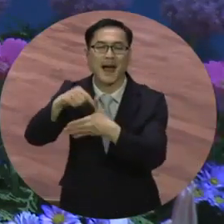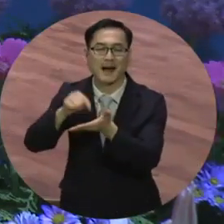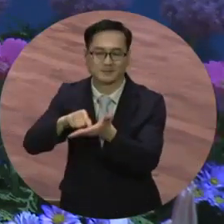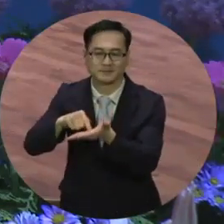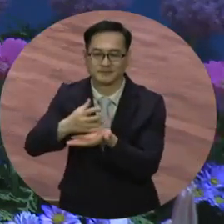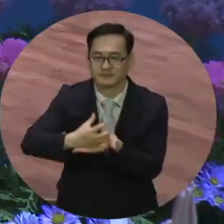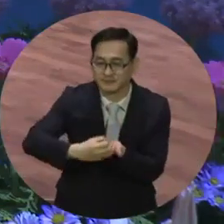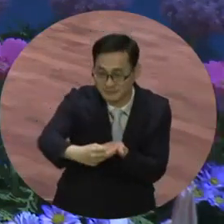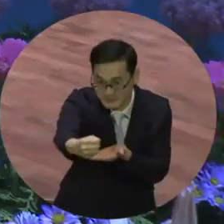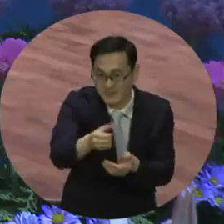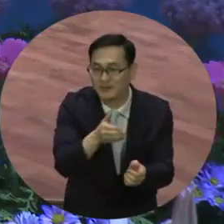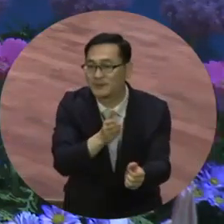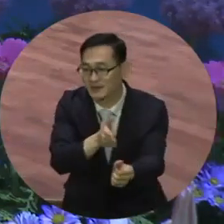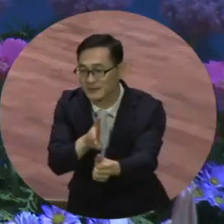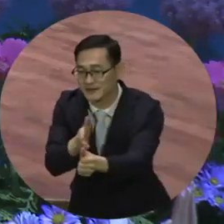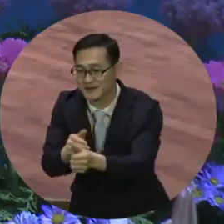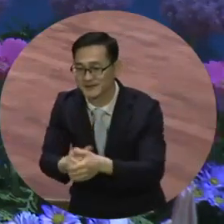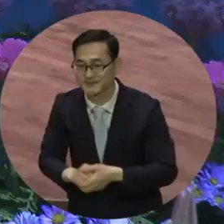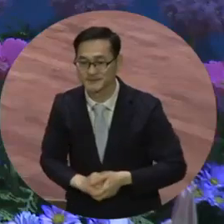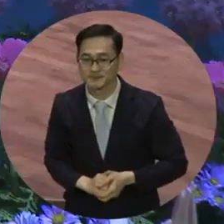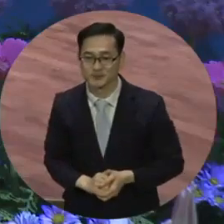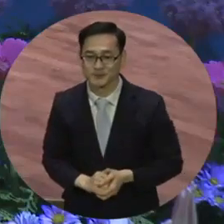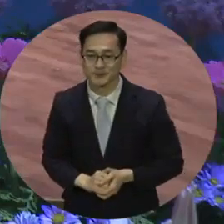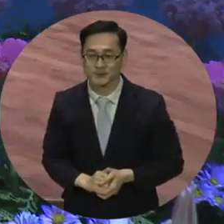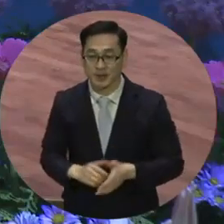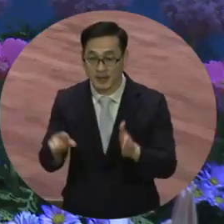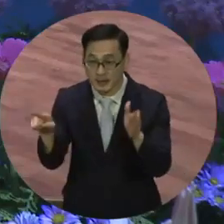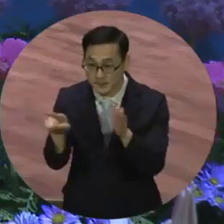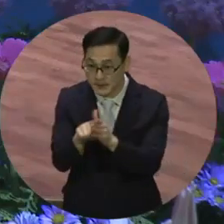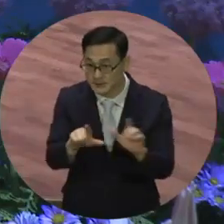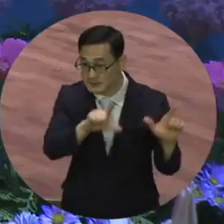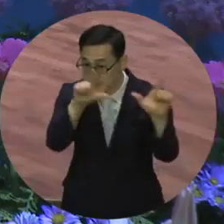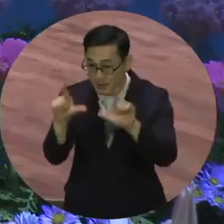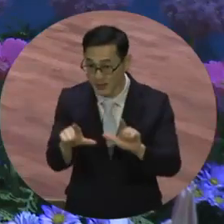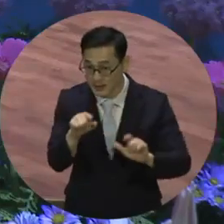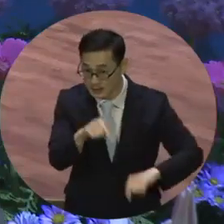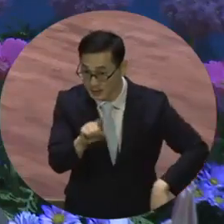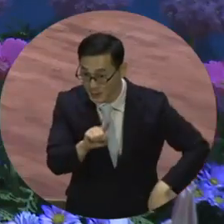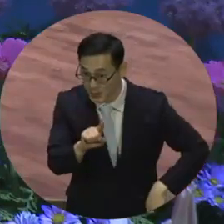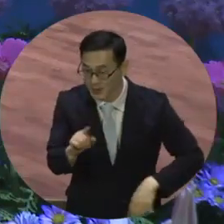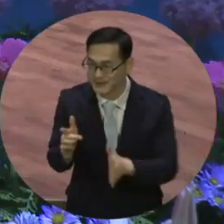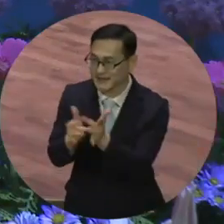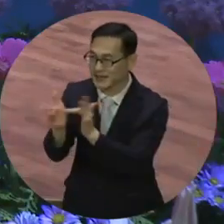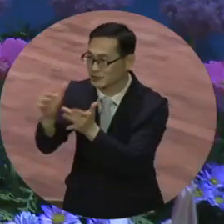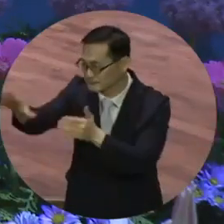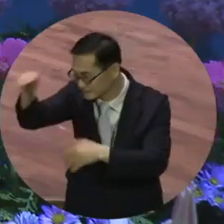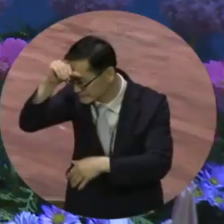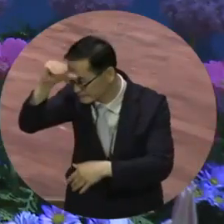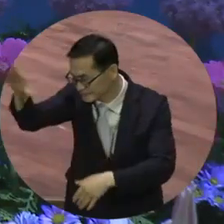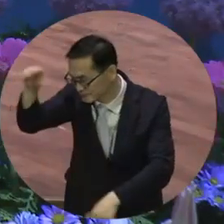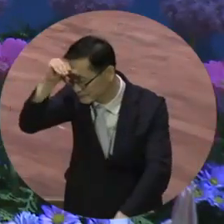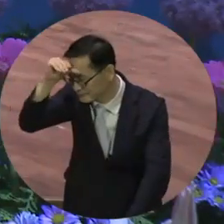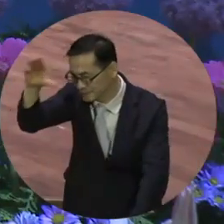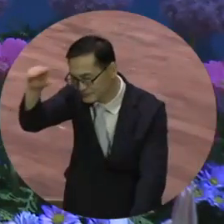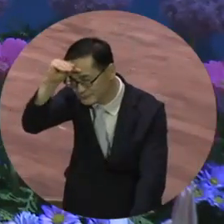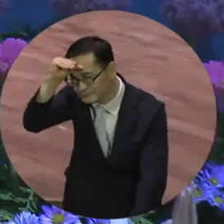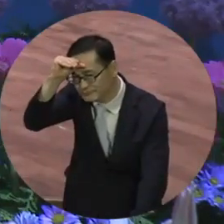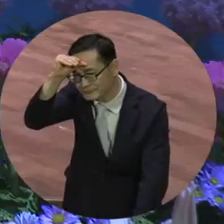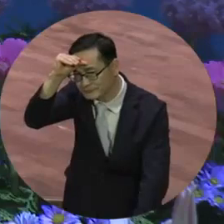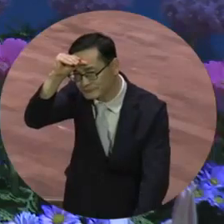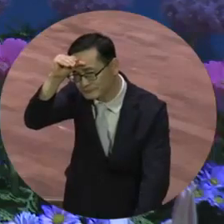예수 그리스도의 마음을 가진 자. 여러분 신앙생활은요, 예수 따라다니게 돼야 돼요. 예수